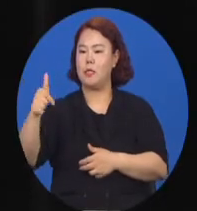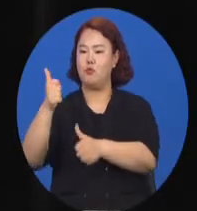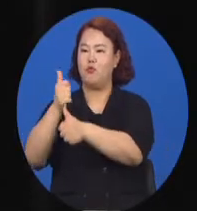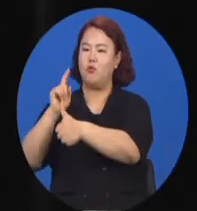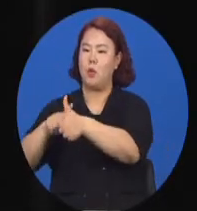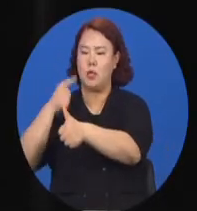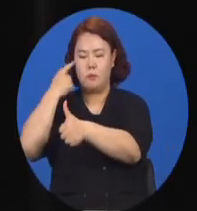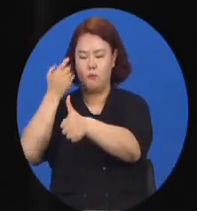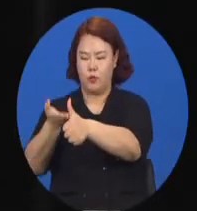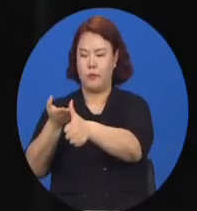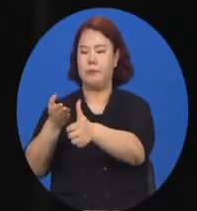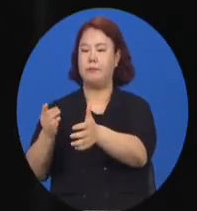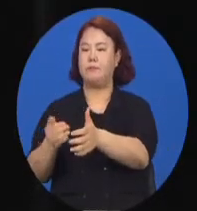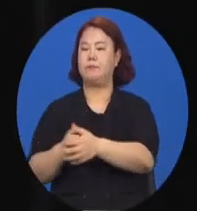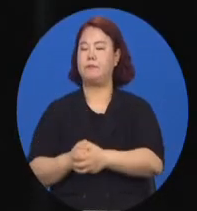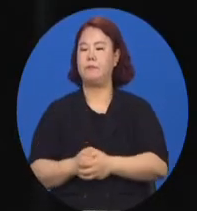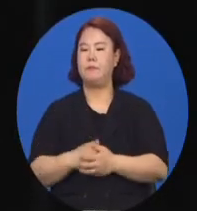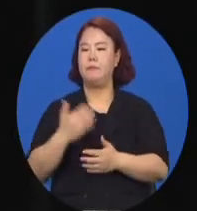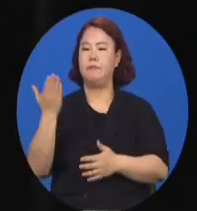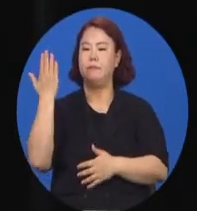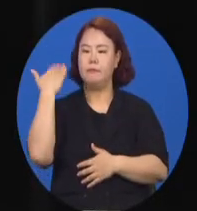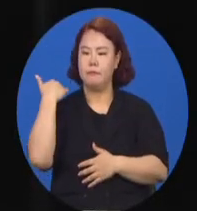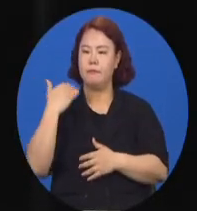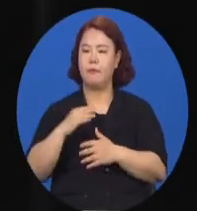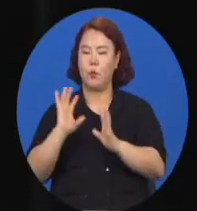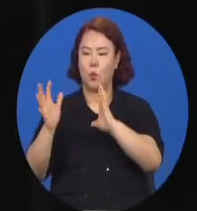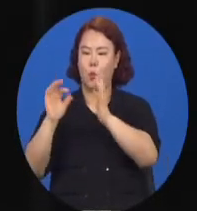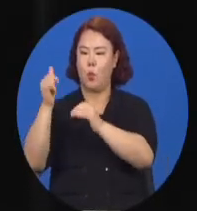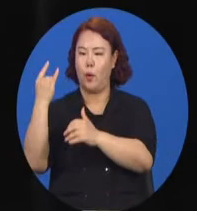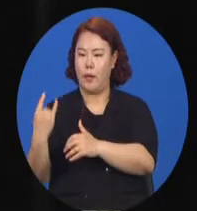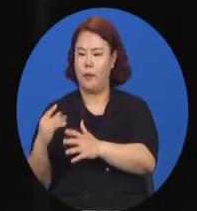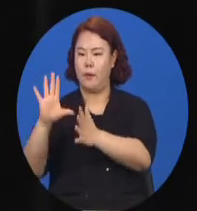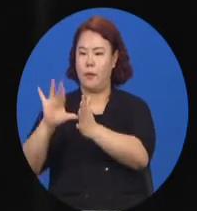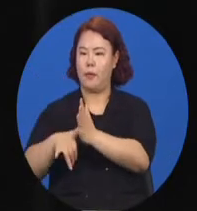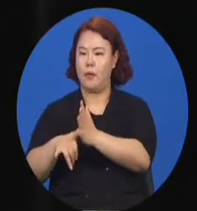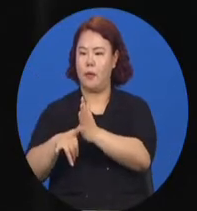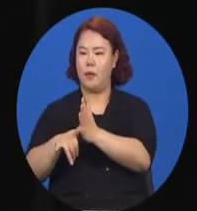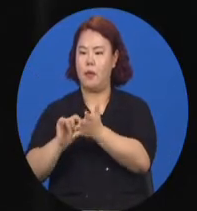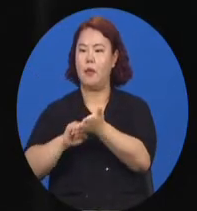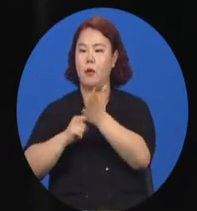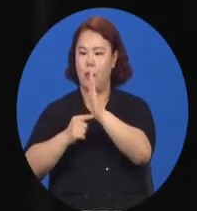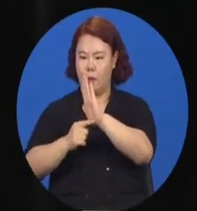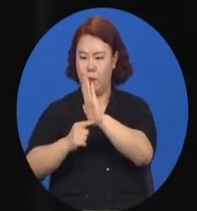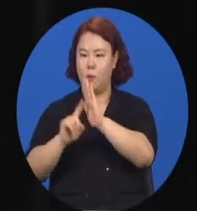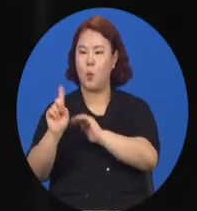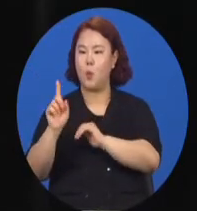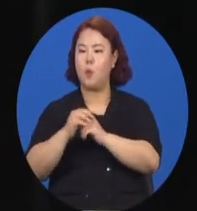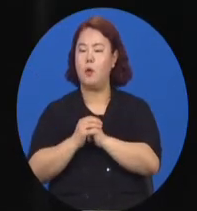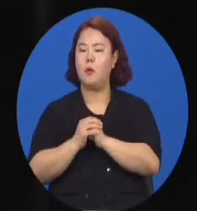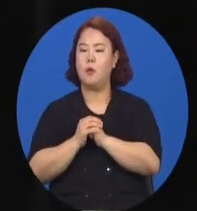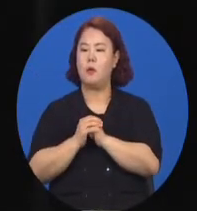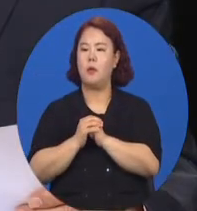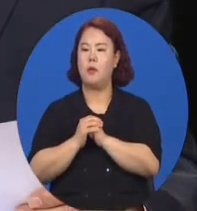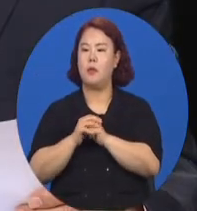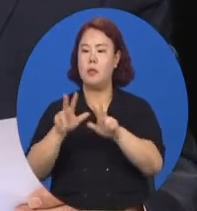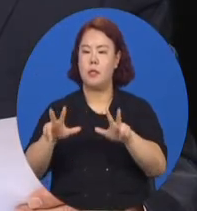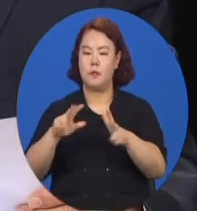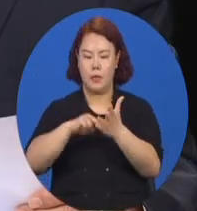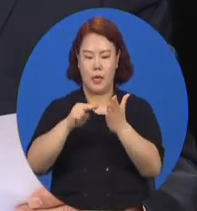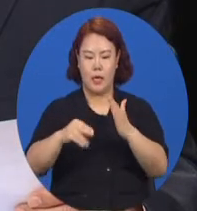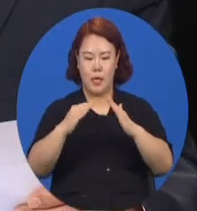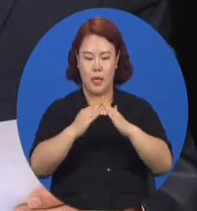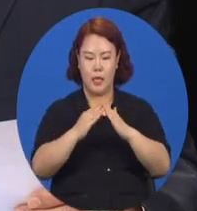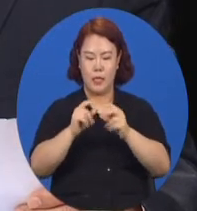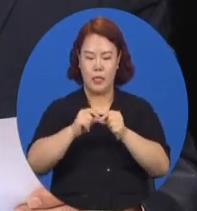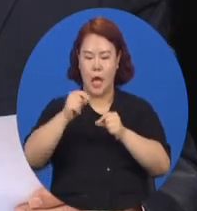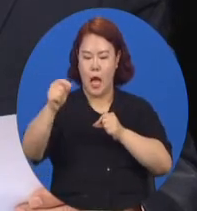네. 지난 토론회 때도 나왔던 사항인데 지금 단양